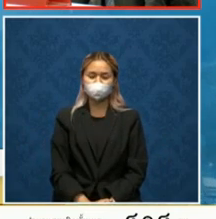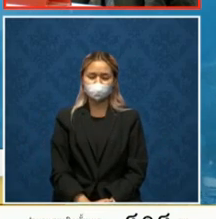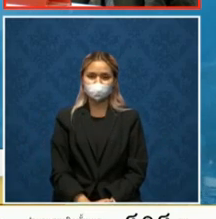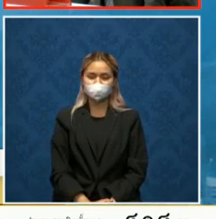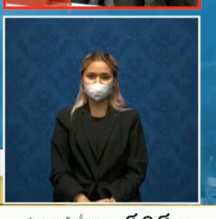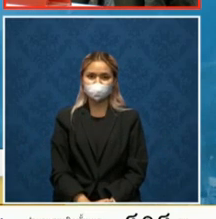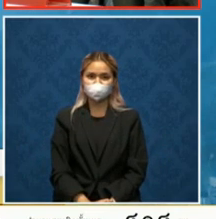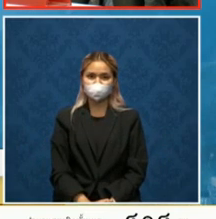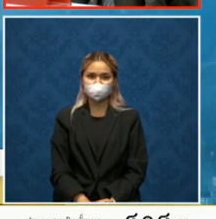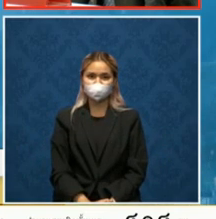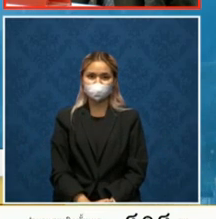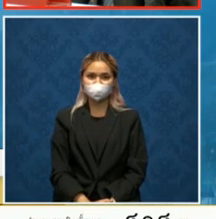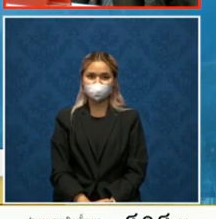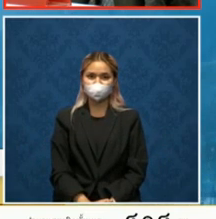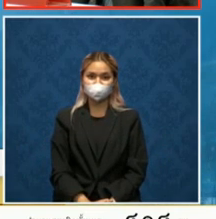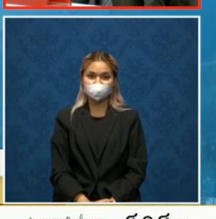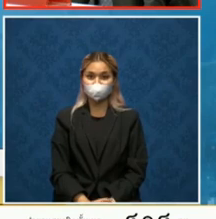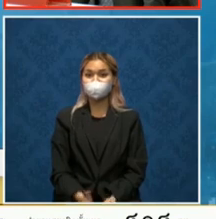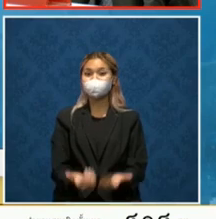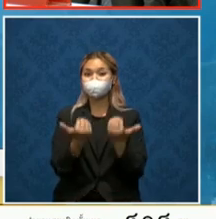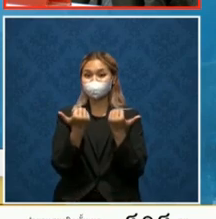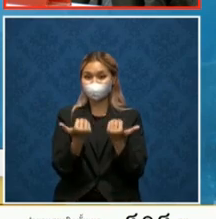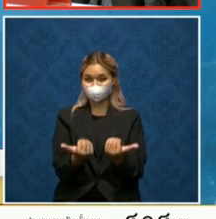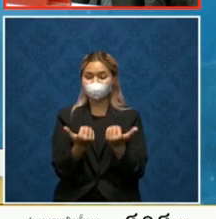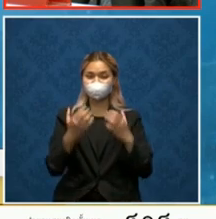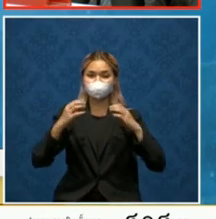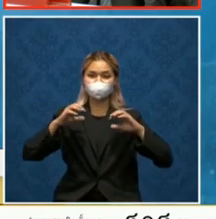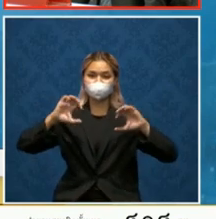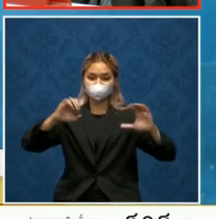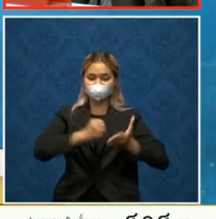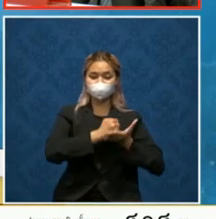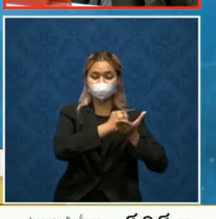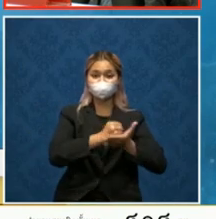ยังเอื้อกลุ่มทุนอยู่ใช่ไหม